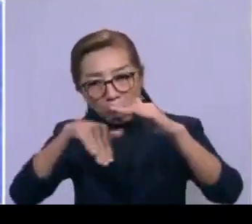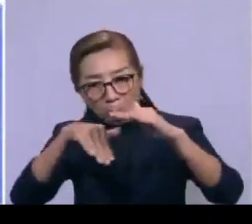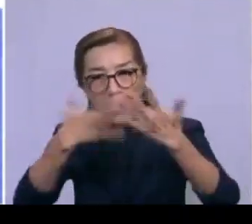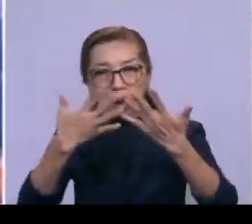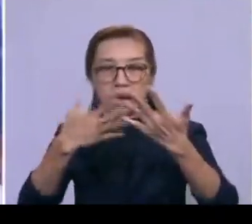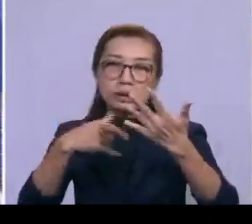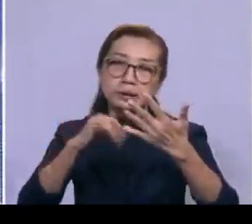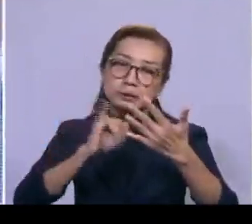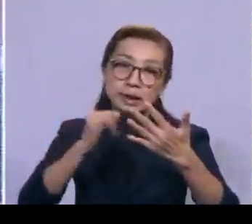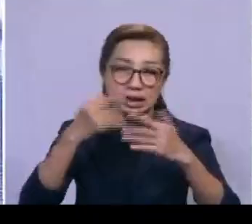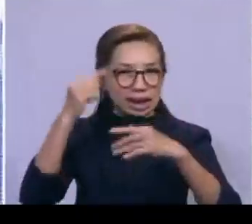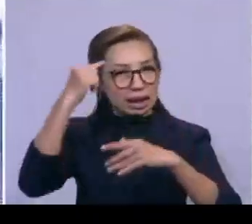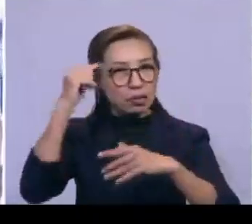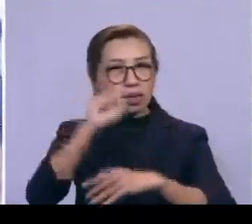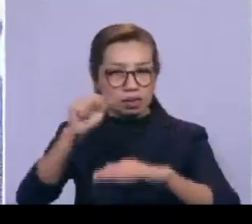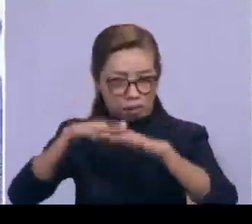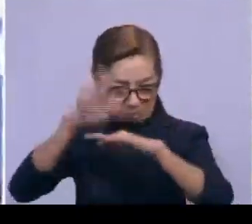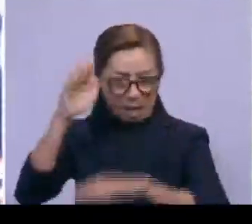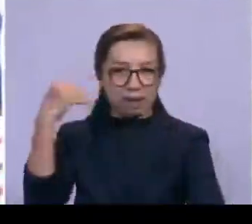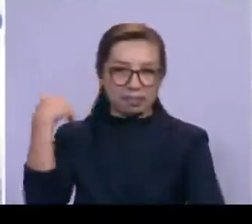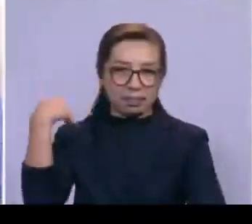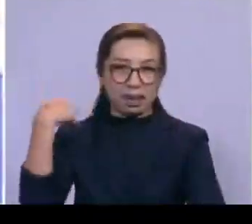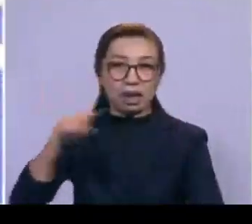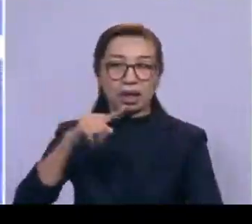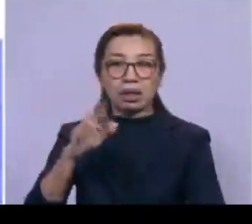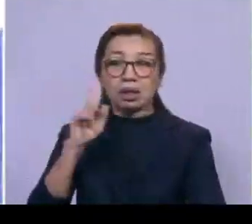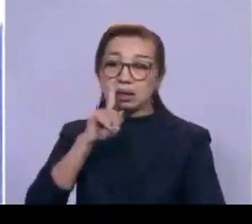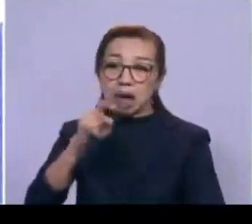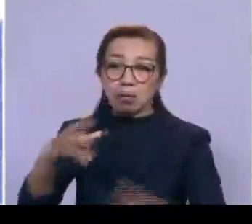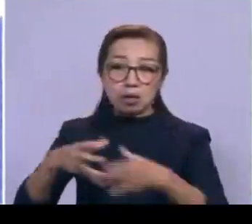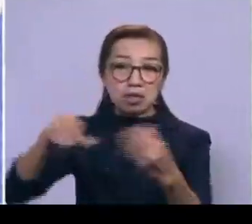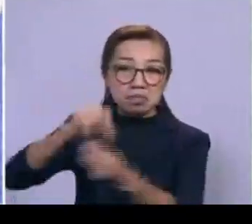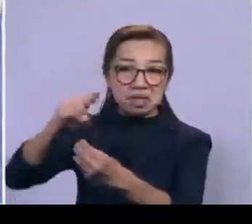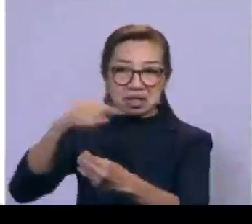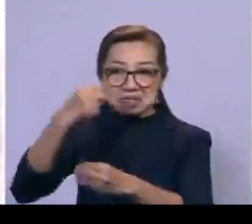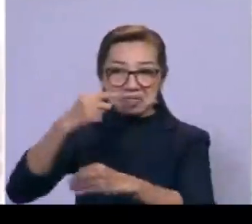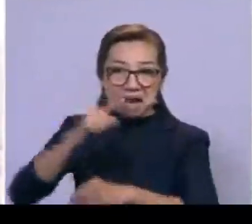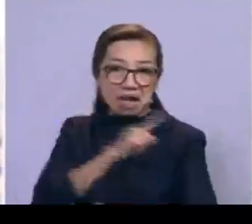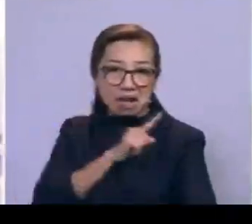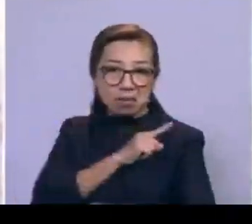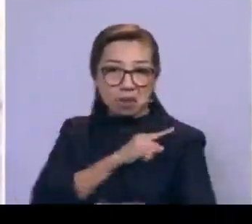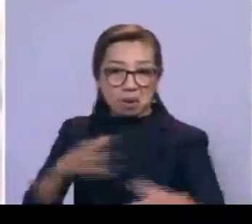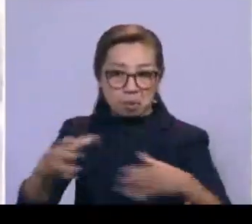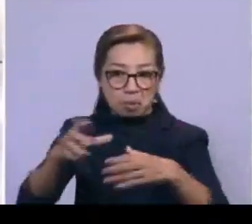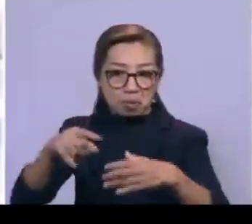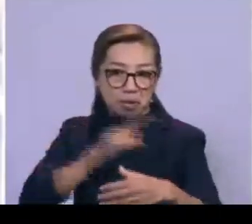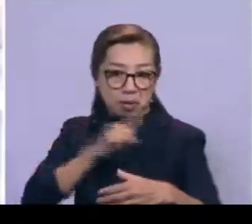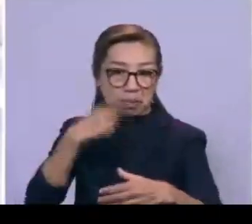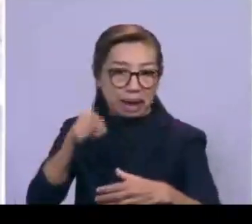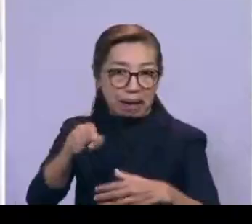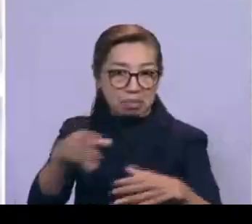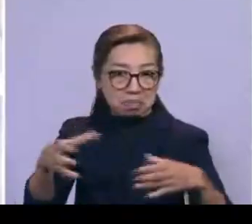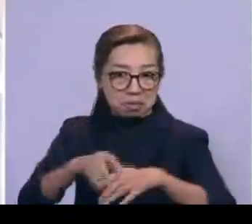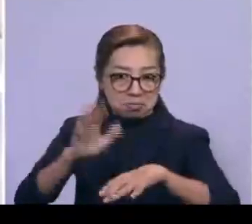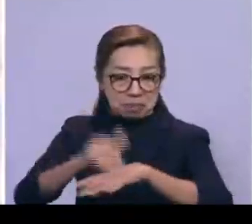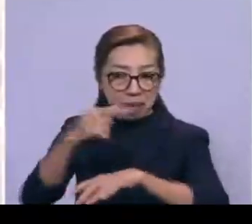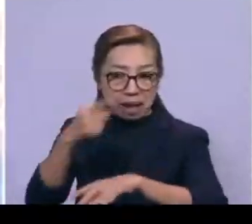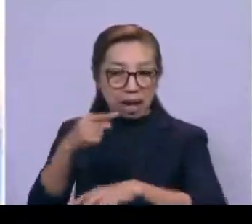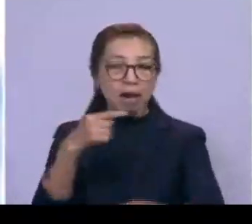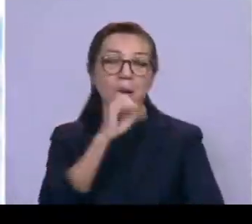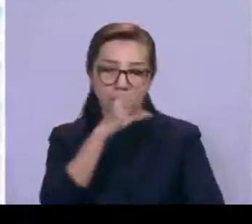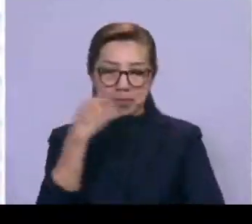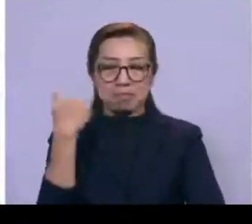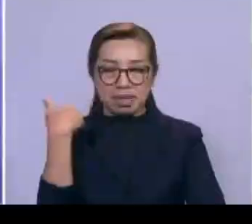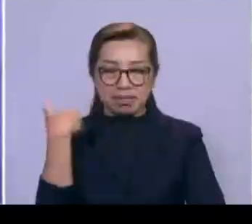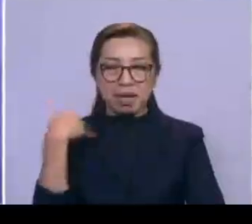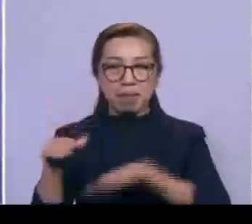คะทีมเศรษฐกิจคนถามกันมาเยอะใครล่ะมีทีมเศรษฐกิจที่แข็งแกร่งไหมท่านบอกอย่างนี้ค่ะว่ามีทีมเศรษฐกิจที่พร้อมมาช่วยงานแล้ว